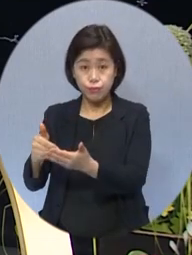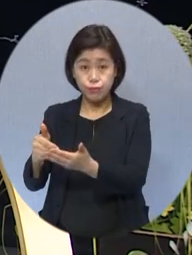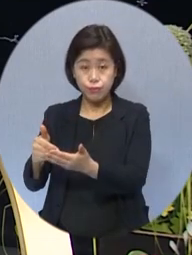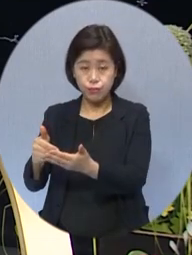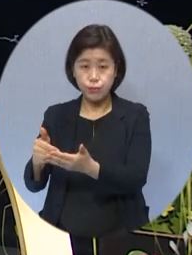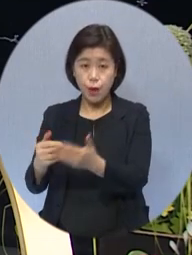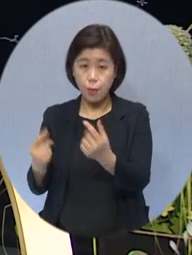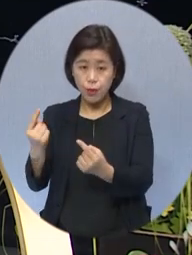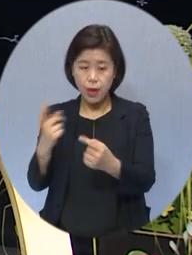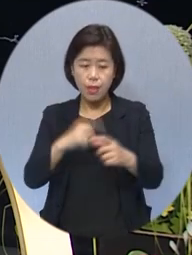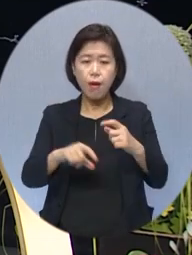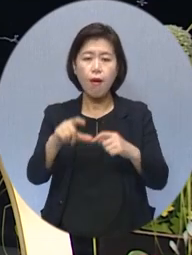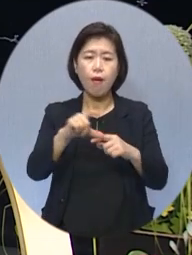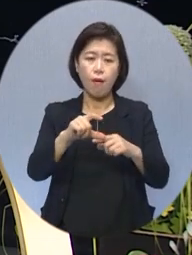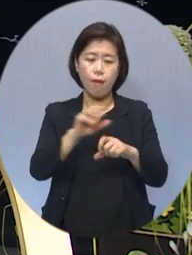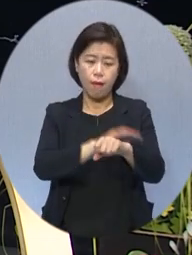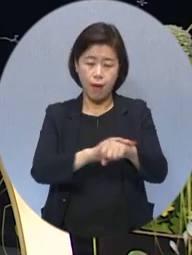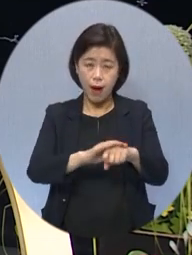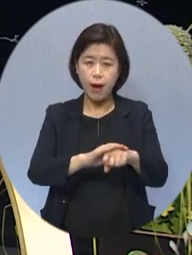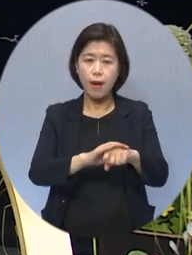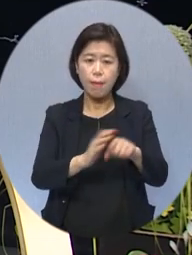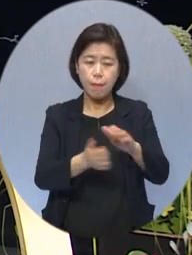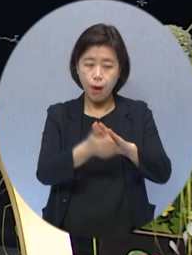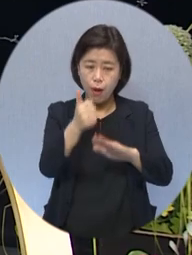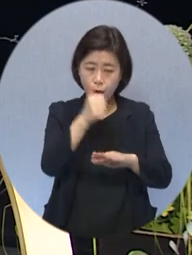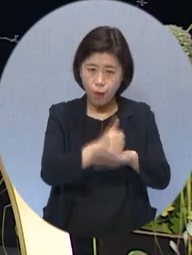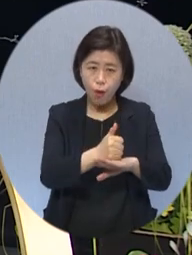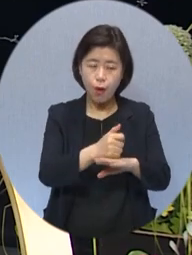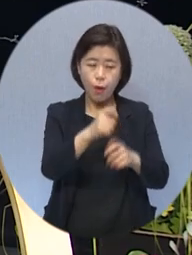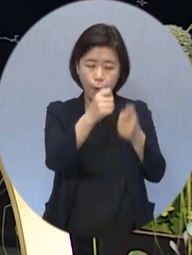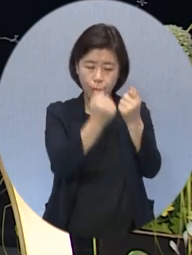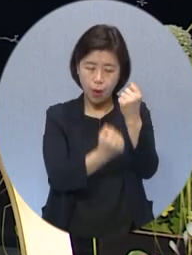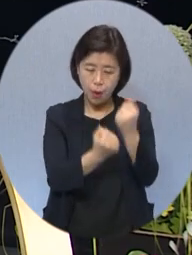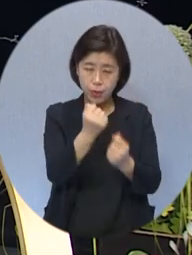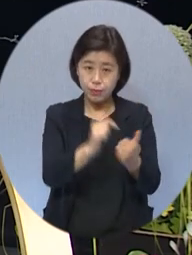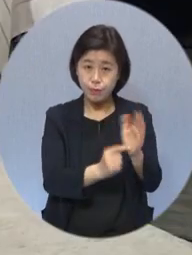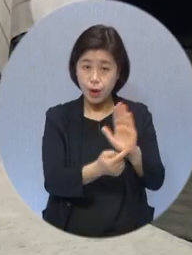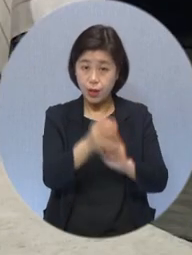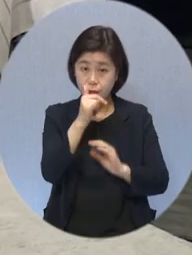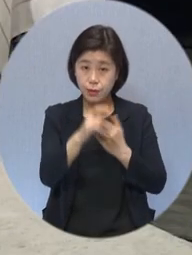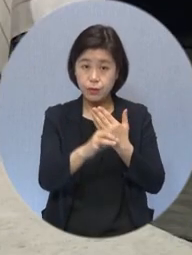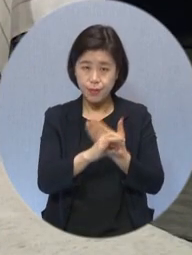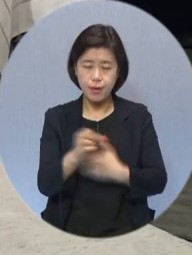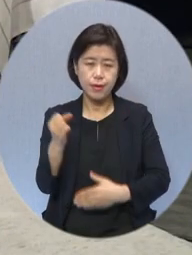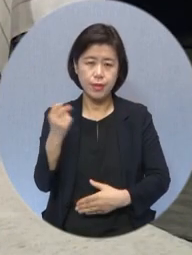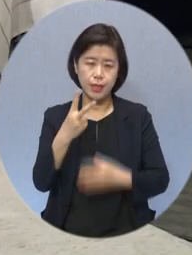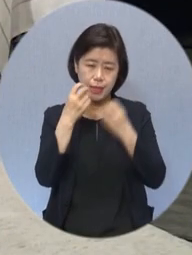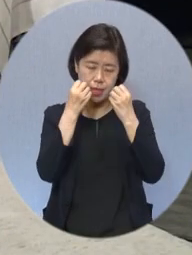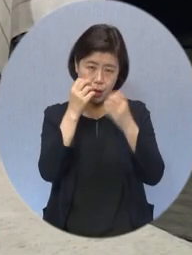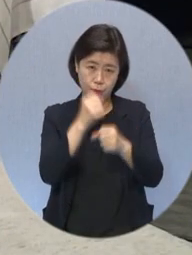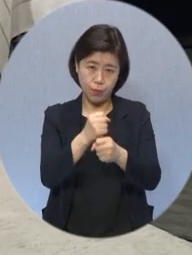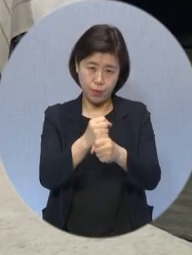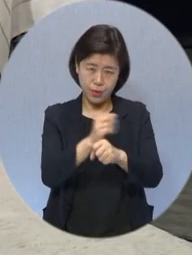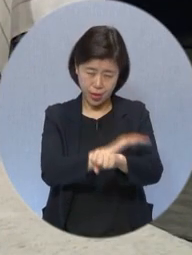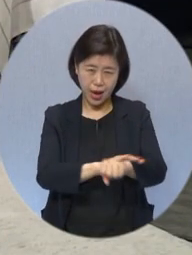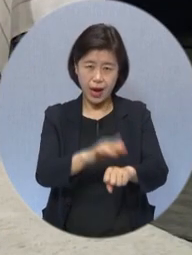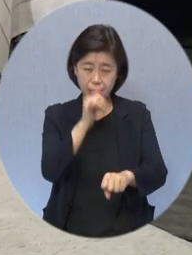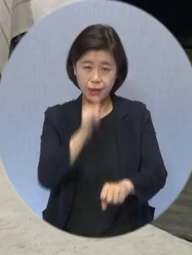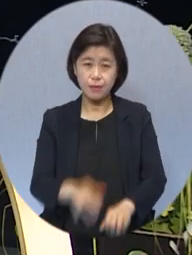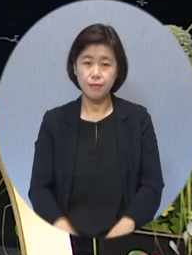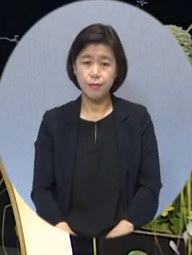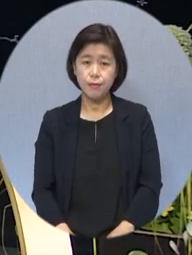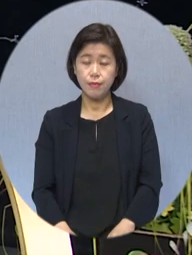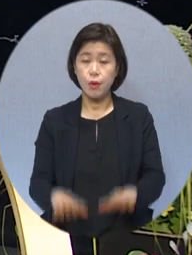그 작품은 창조보다 훌륭한 재창조일 것입니다. 시청자 여러분, 오늘 읽은